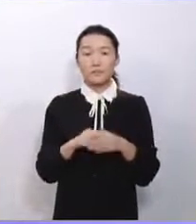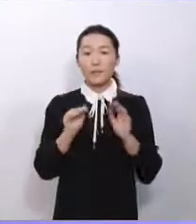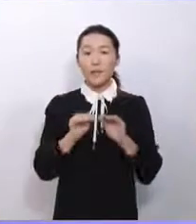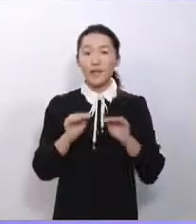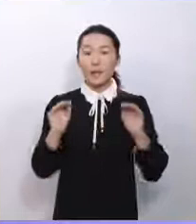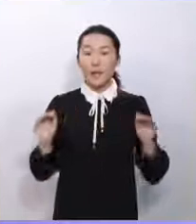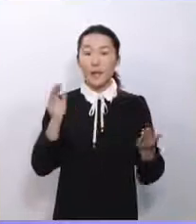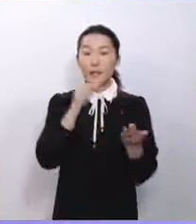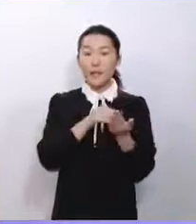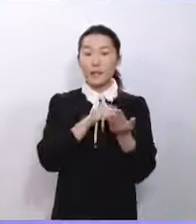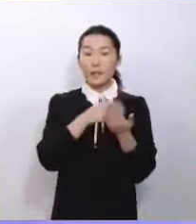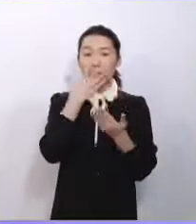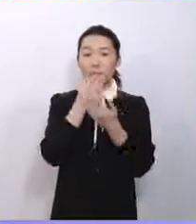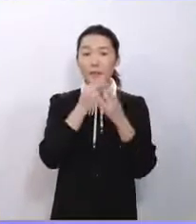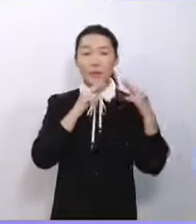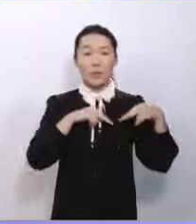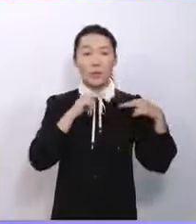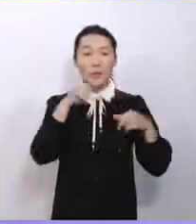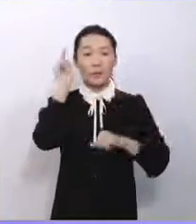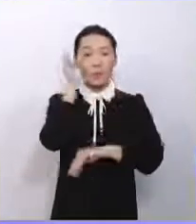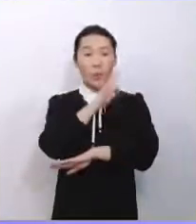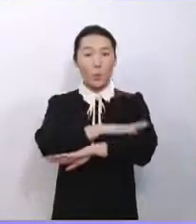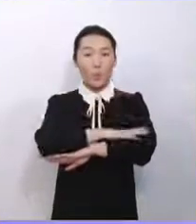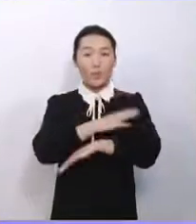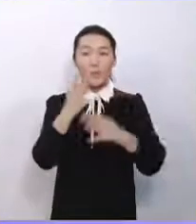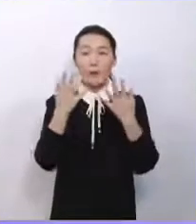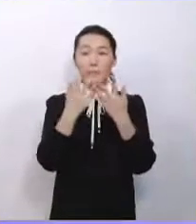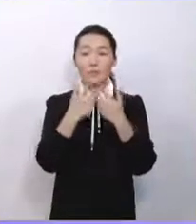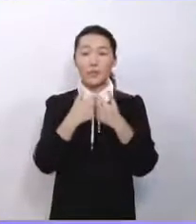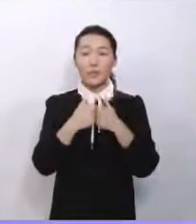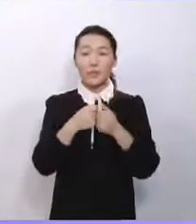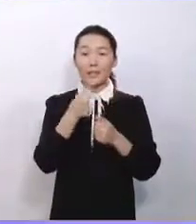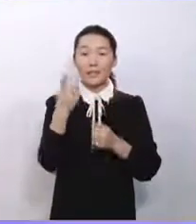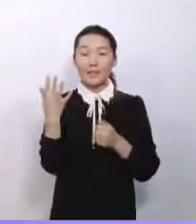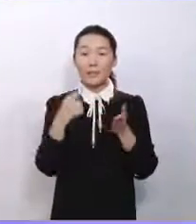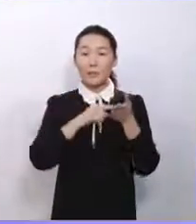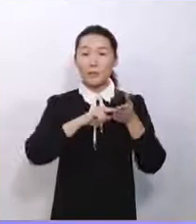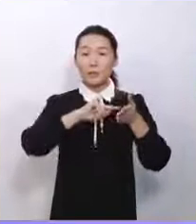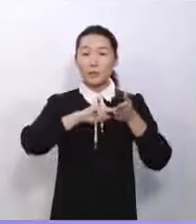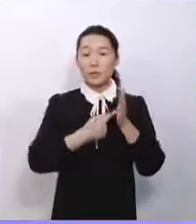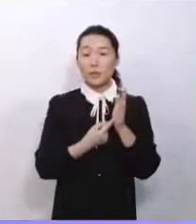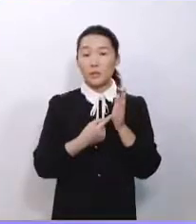Ребята, оцените свою работу на уроке. Посчитайте количество пунктуационных знаков.